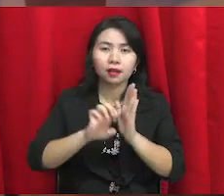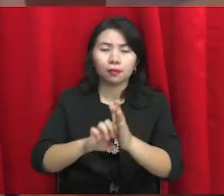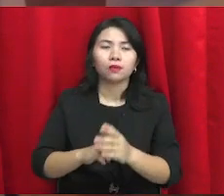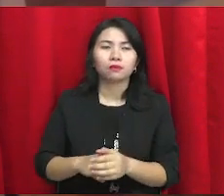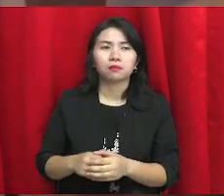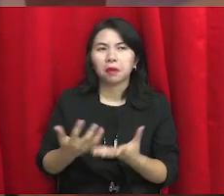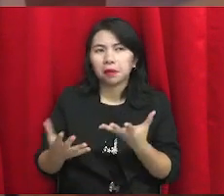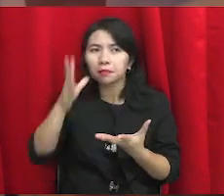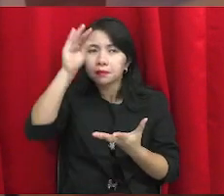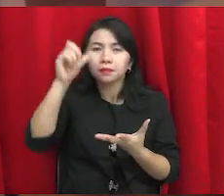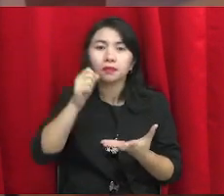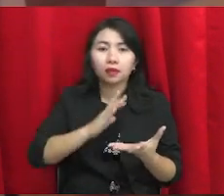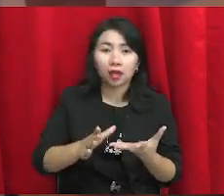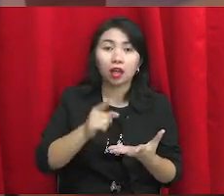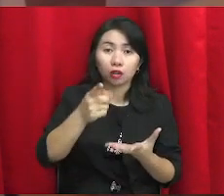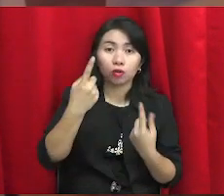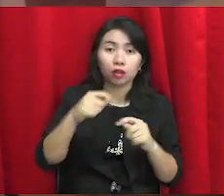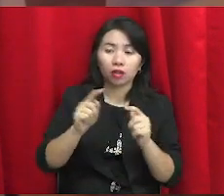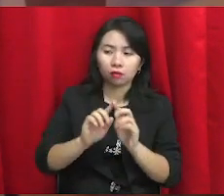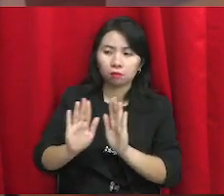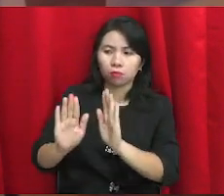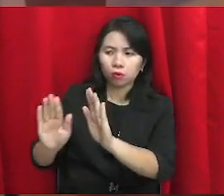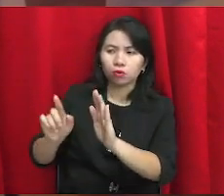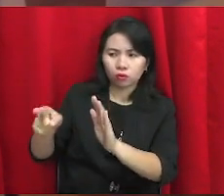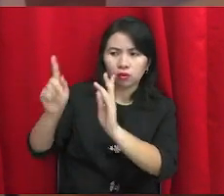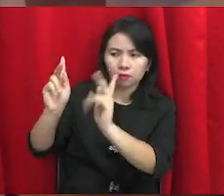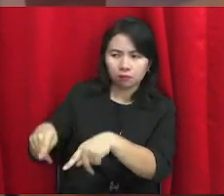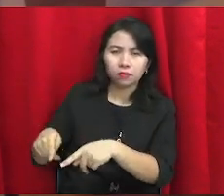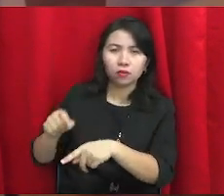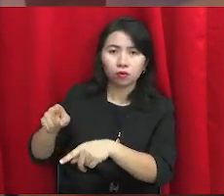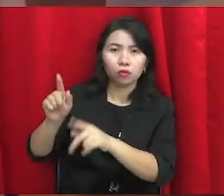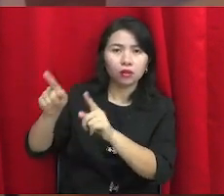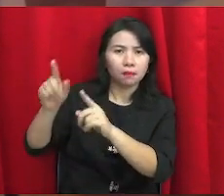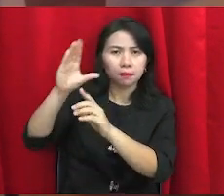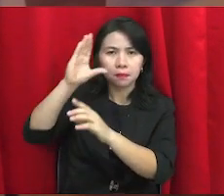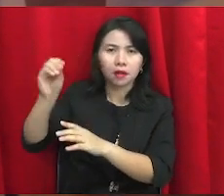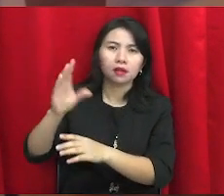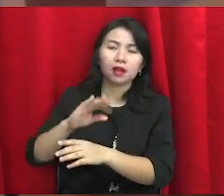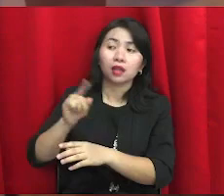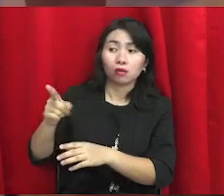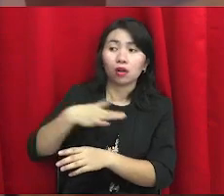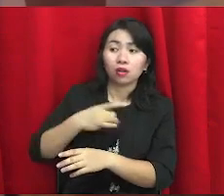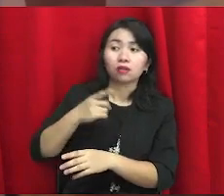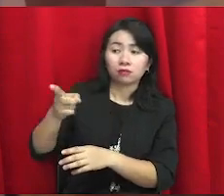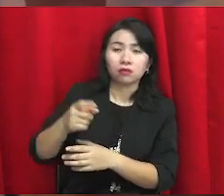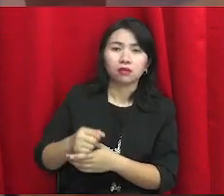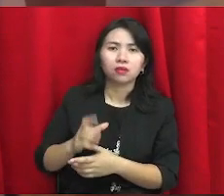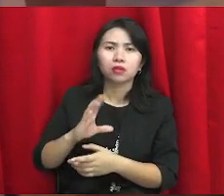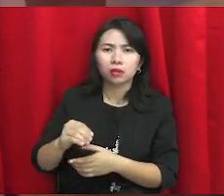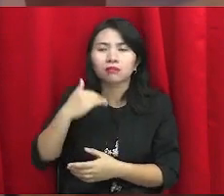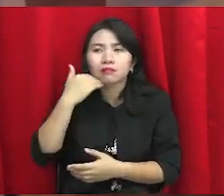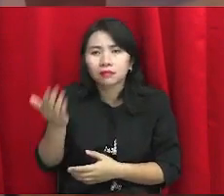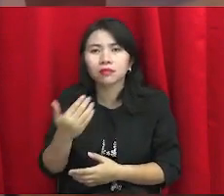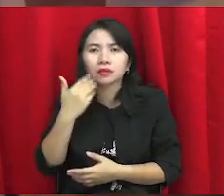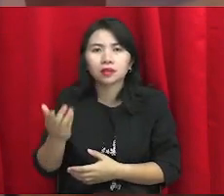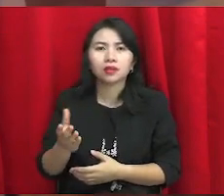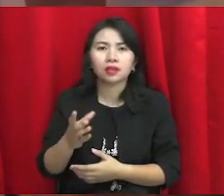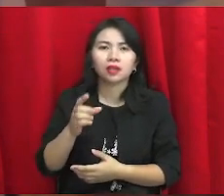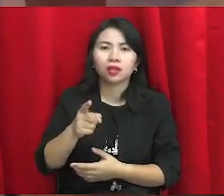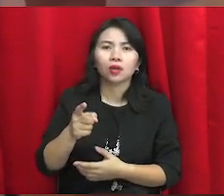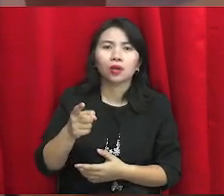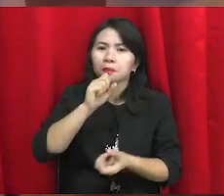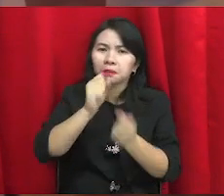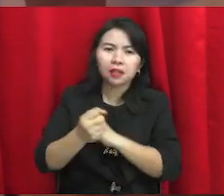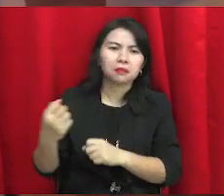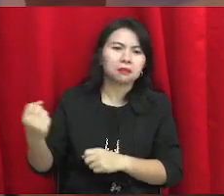man, ikikit mo yung sarili mo dun sa babae. Siya ang gusto mo, mamatay-matay na. Ibig sabihin, magre-rebelde